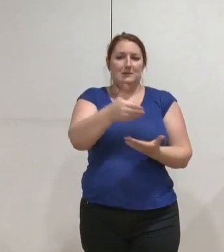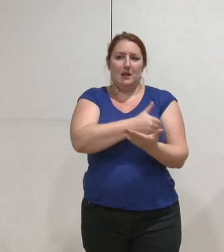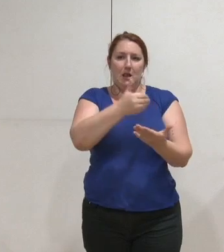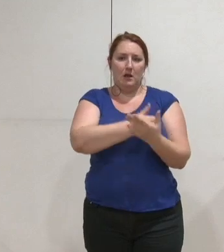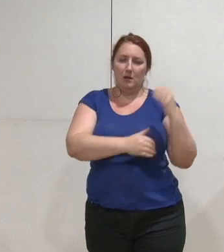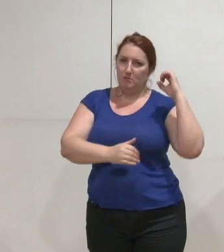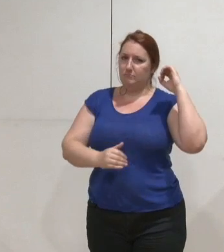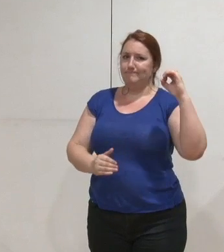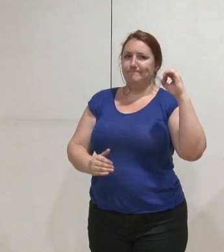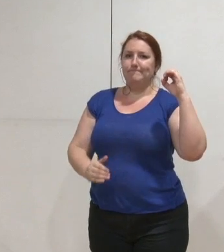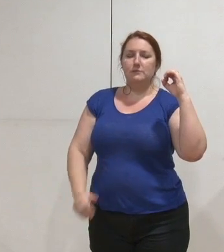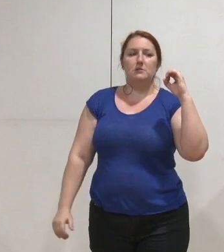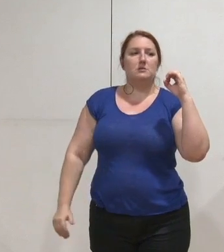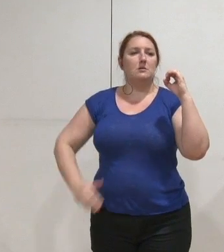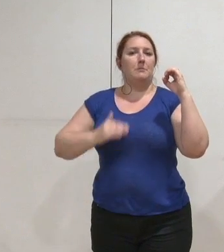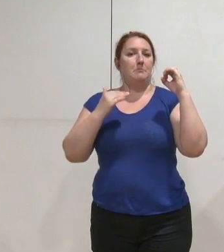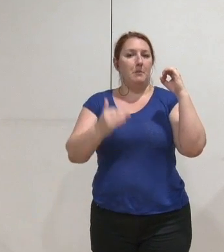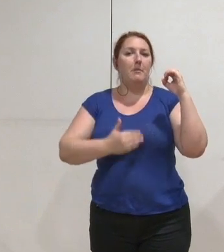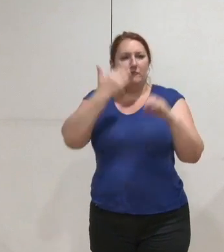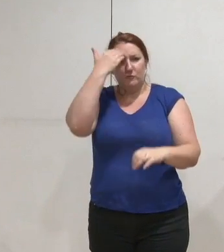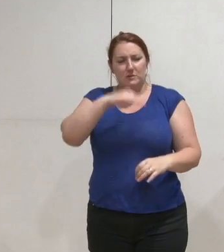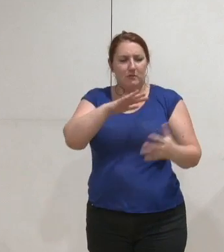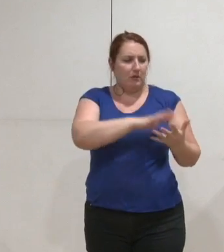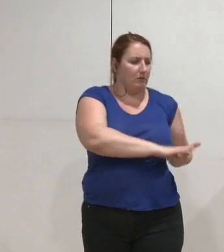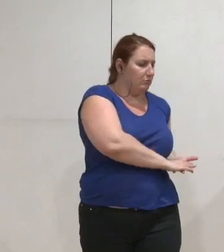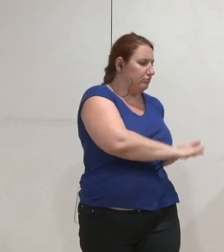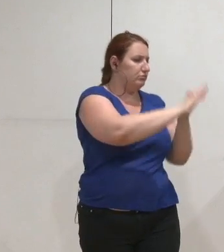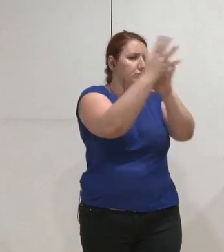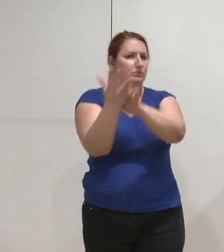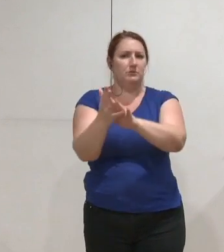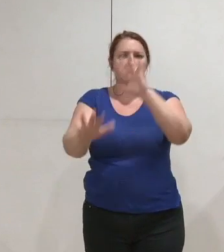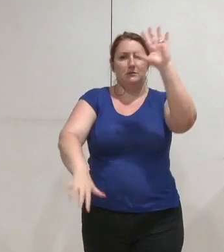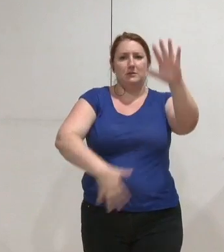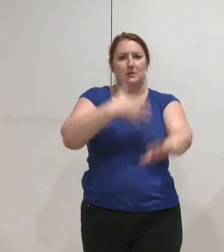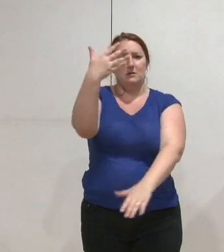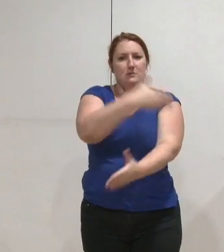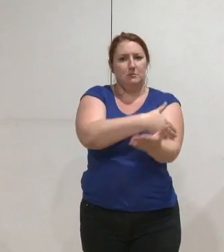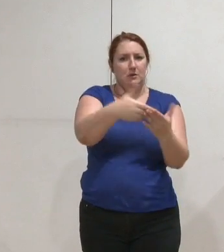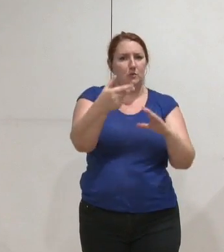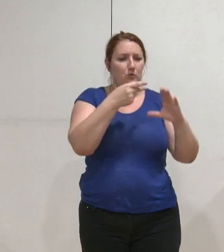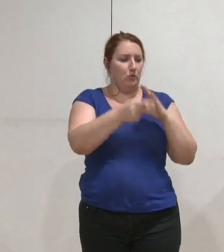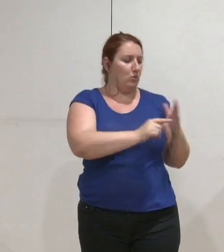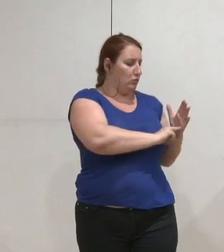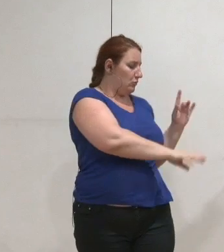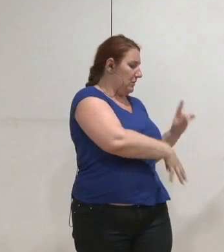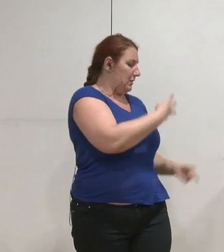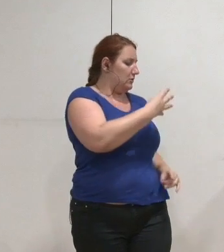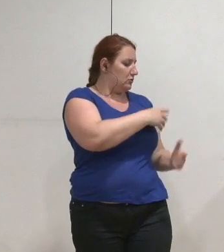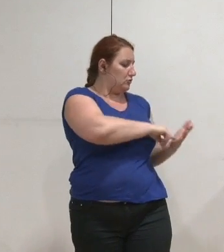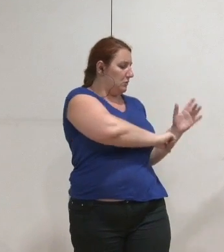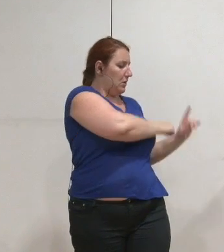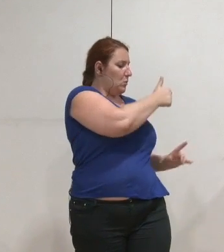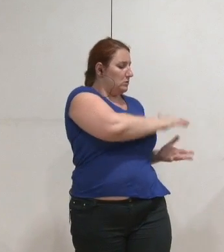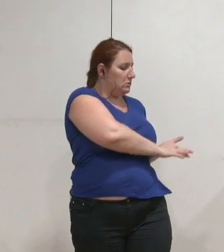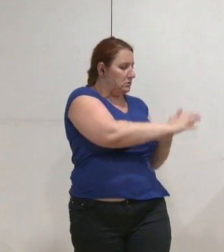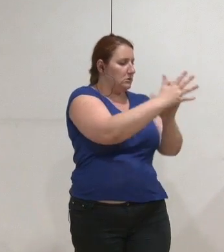que cette masse salariale a évolué de 15 millions d'euros entre 2014 et 2011 en